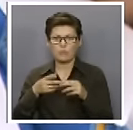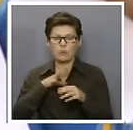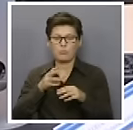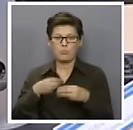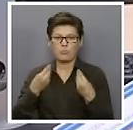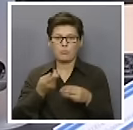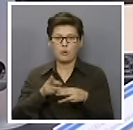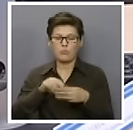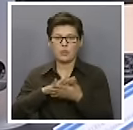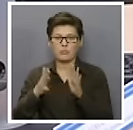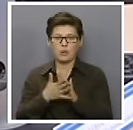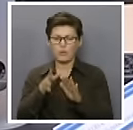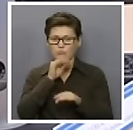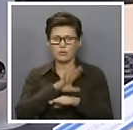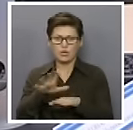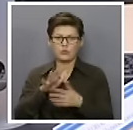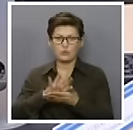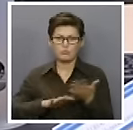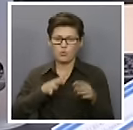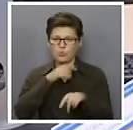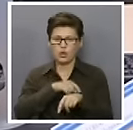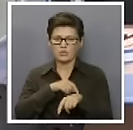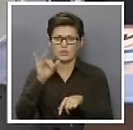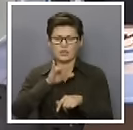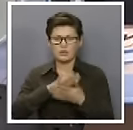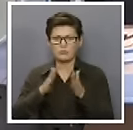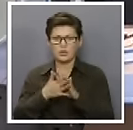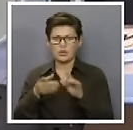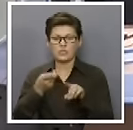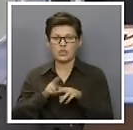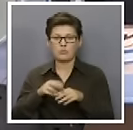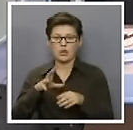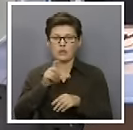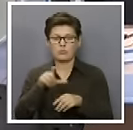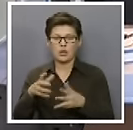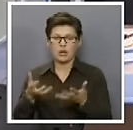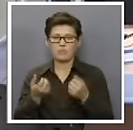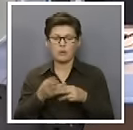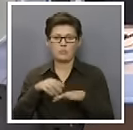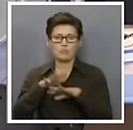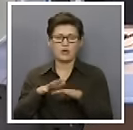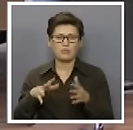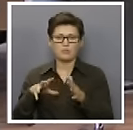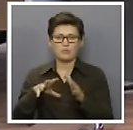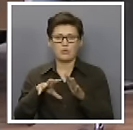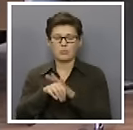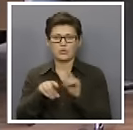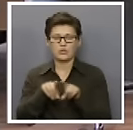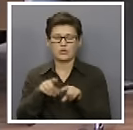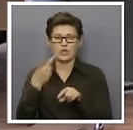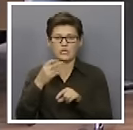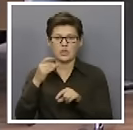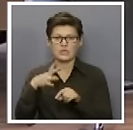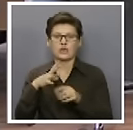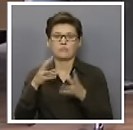уақытында қосымша келісім жасап үлгермей, ұзартылған уақытта келісім жасасқан салымшылар алады. Банк салымшыларына бағам айырмашылығының екінші траншы